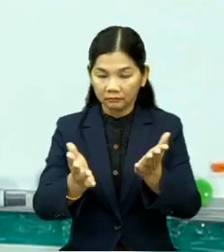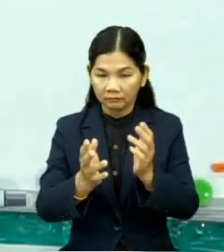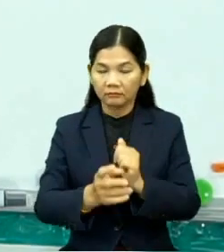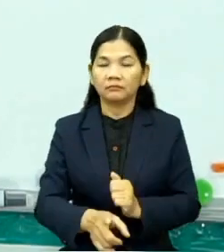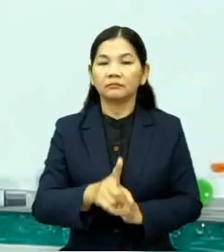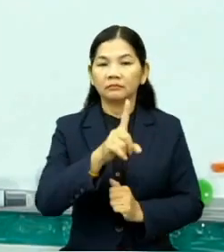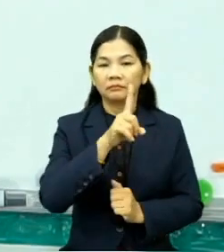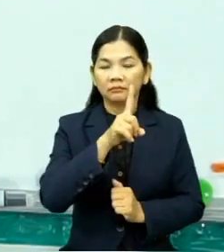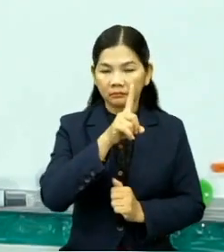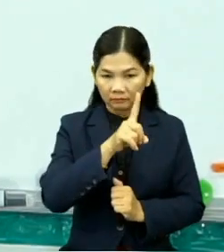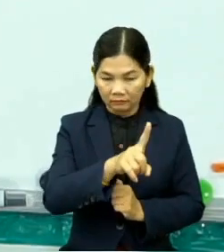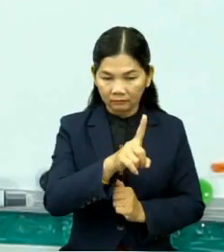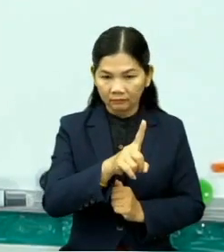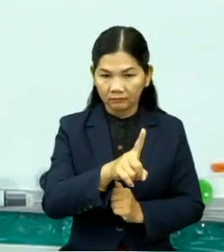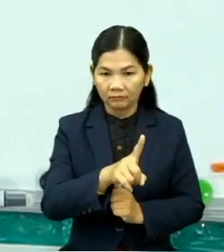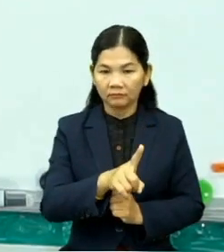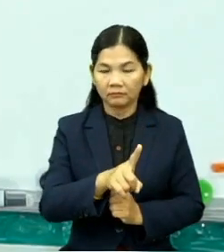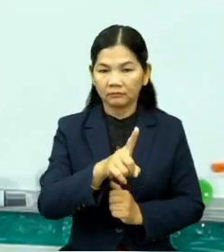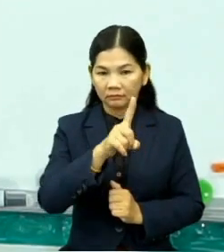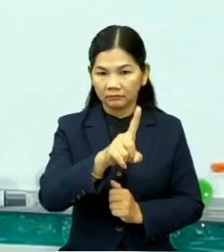នៅទំព័រទីចា